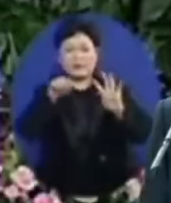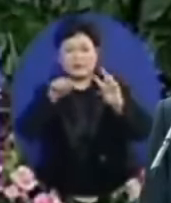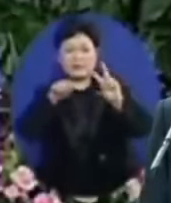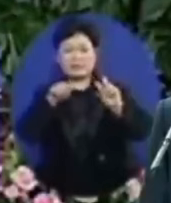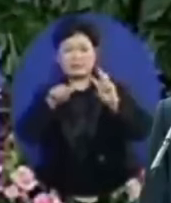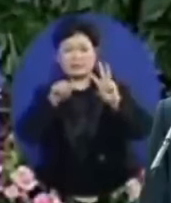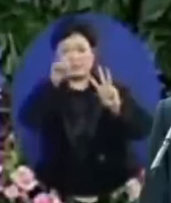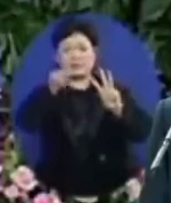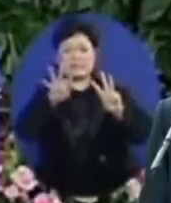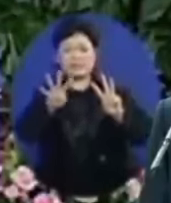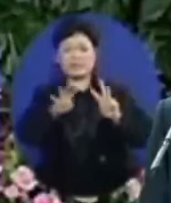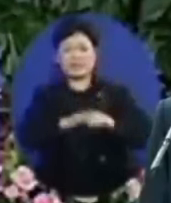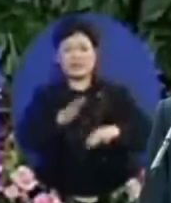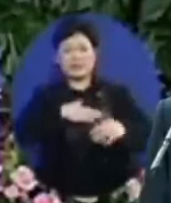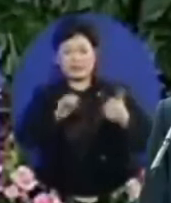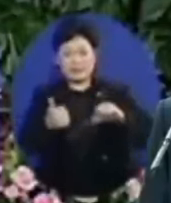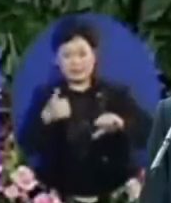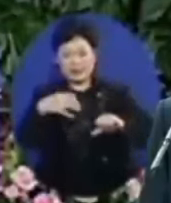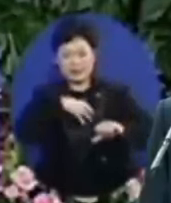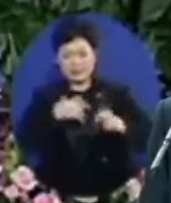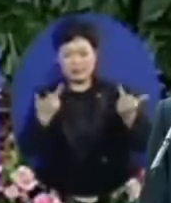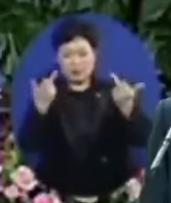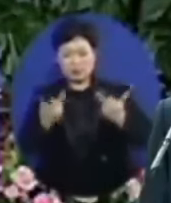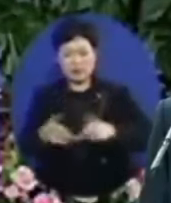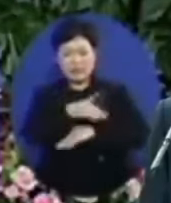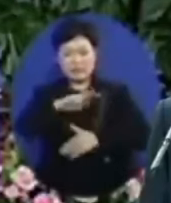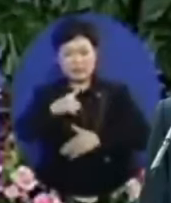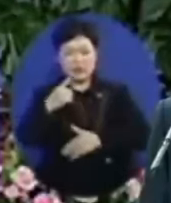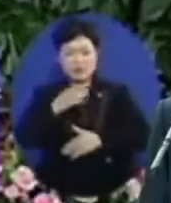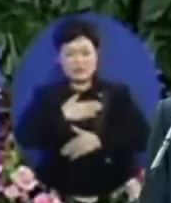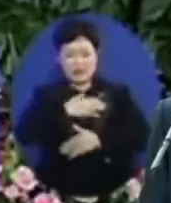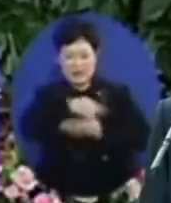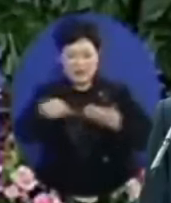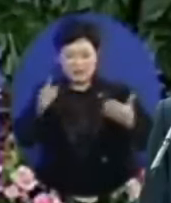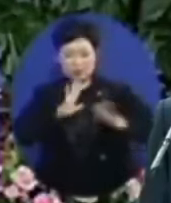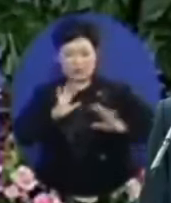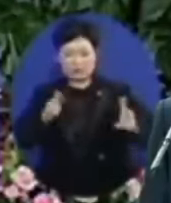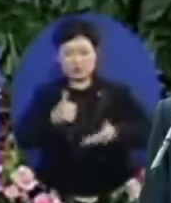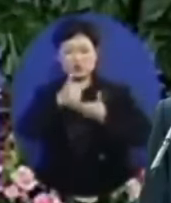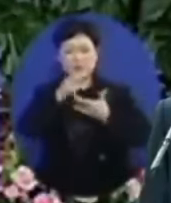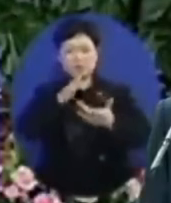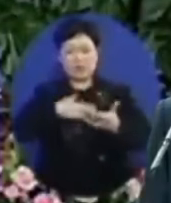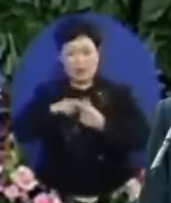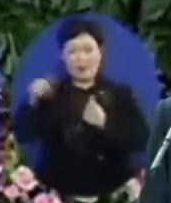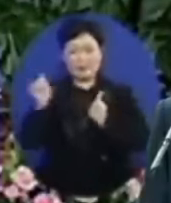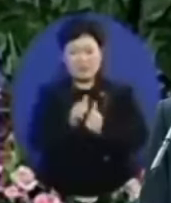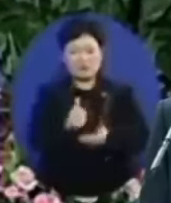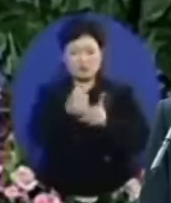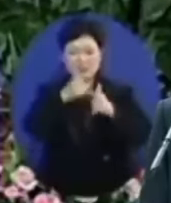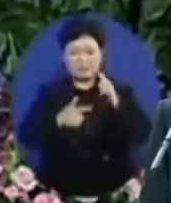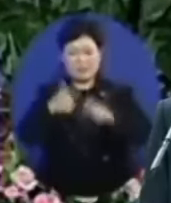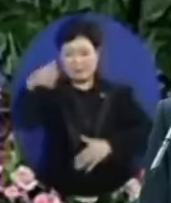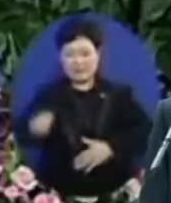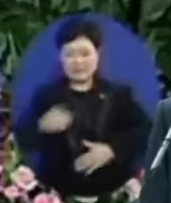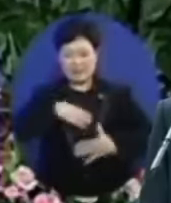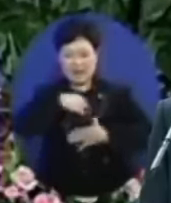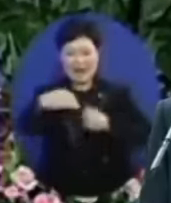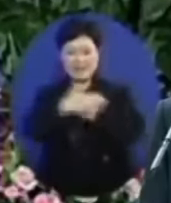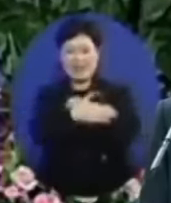골짜기로 다닐지라도 해를 두려워하지 않을 것은 주께서 나와 함께 계십니다. 주의 지팡이와 막대기가 나를